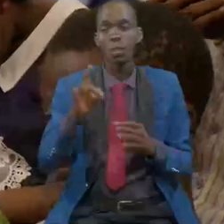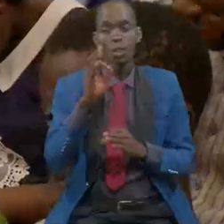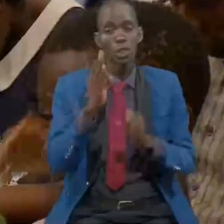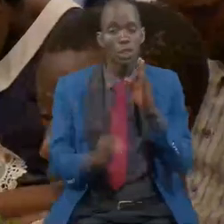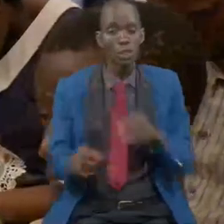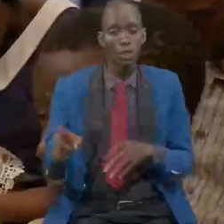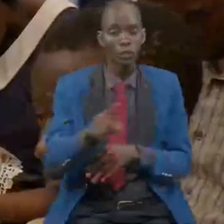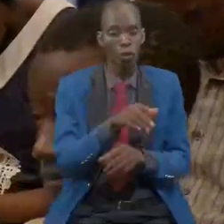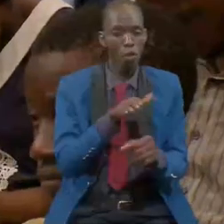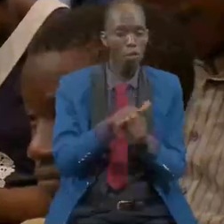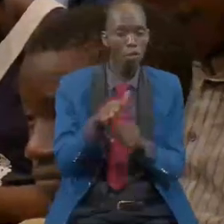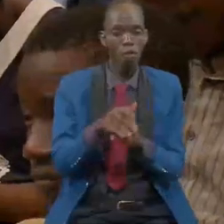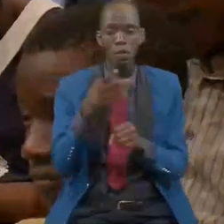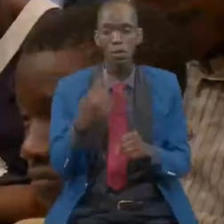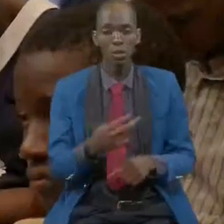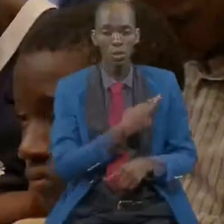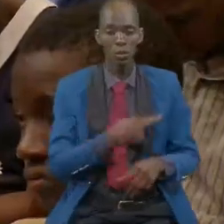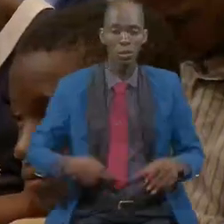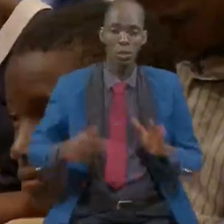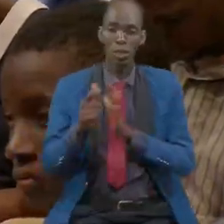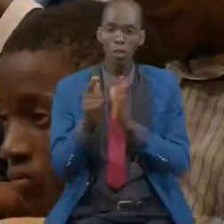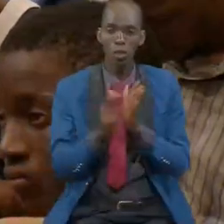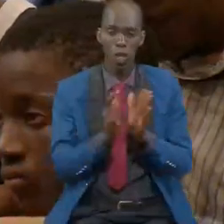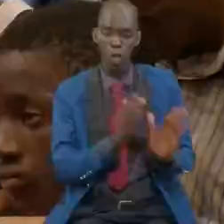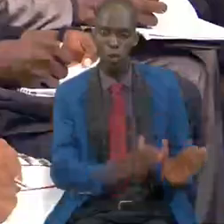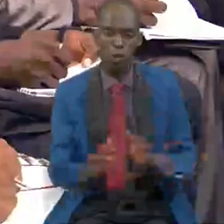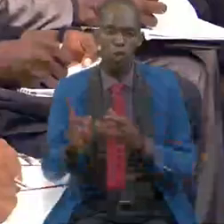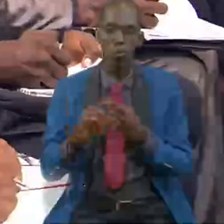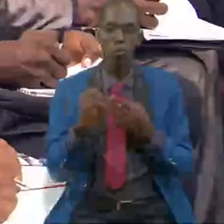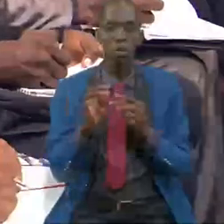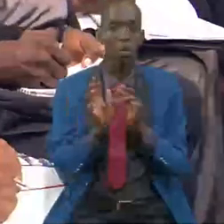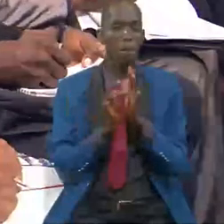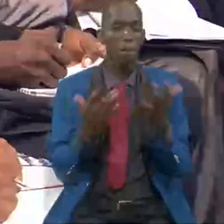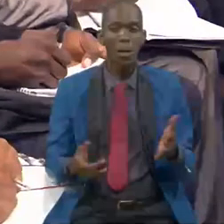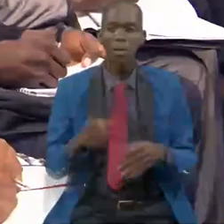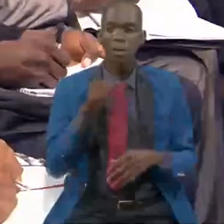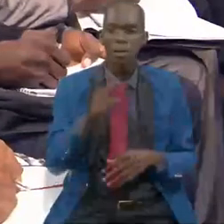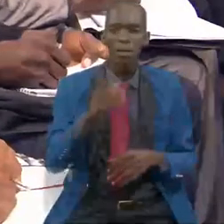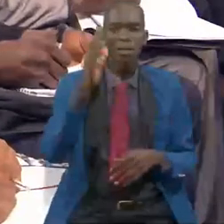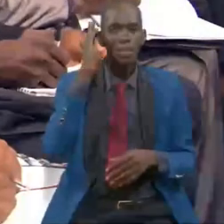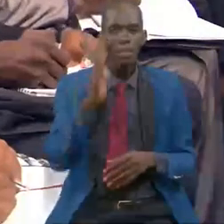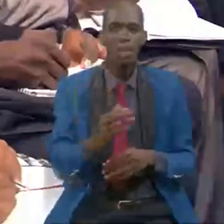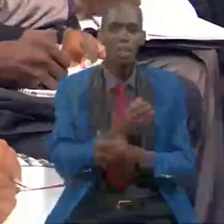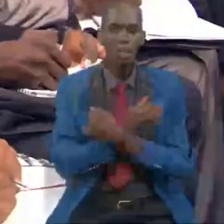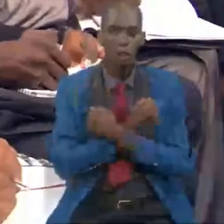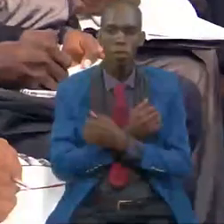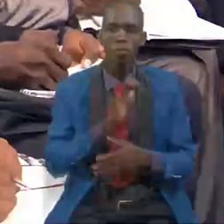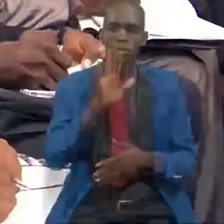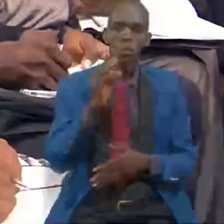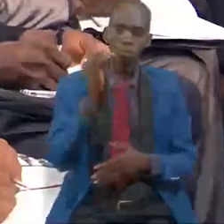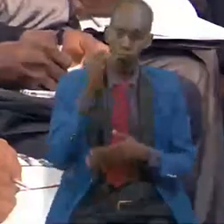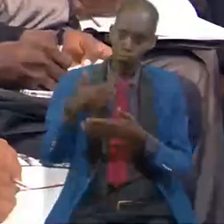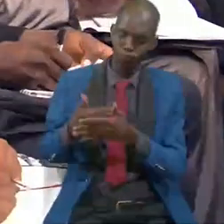si vous accomplissez la loi royale selon l'écriture, tu aimeras ton prochain